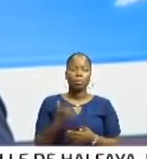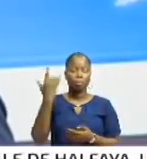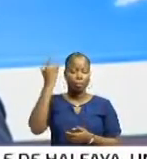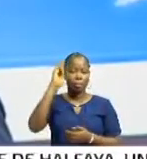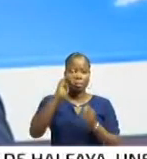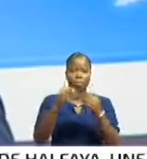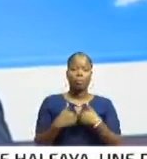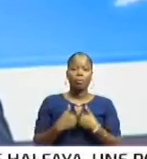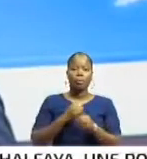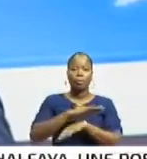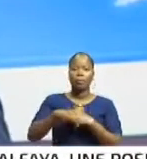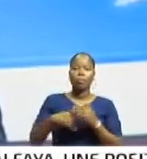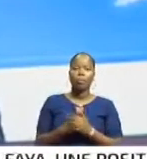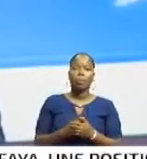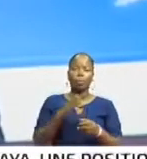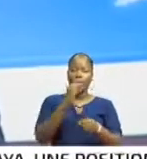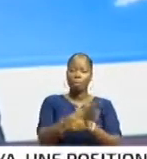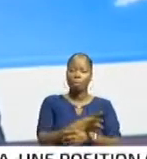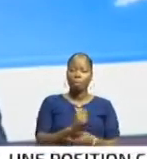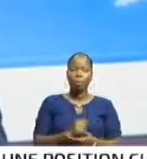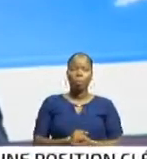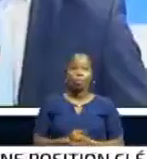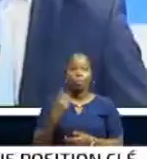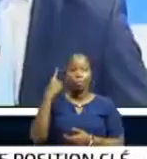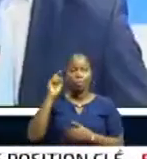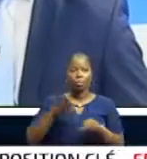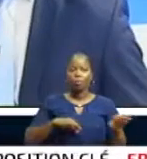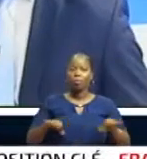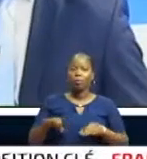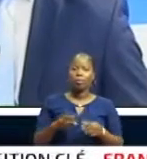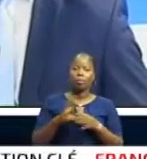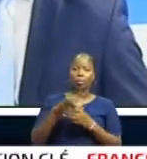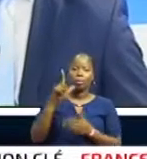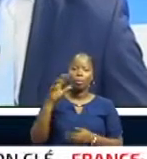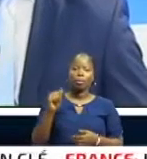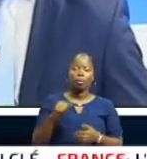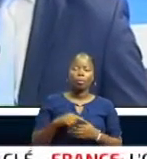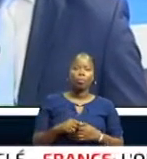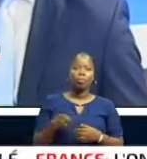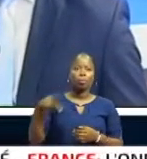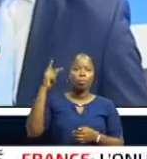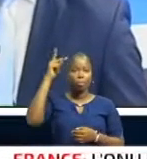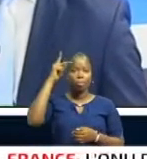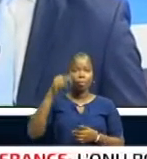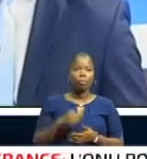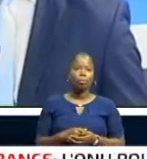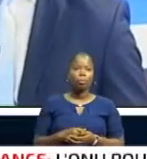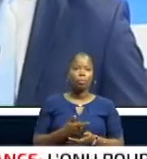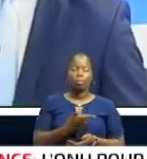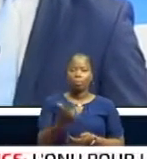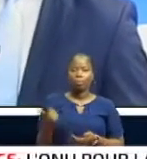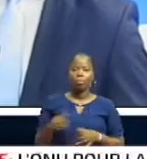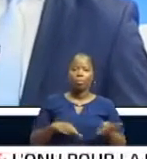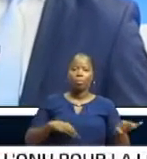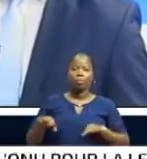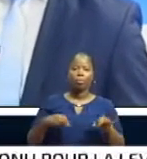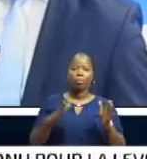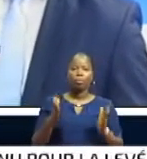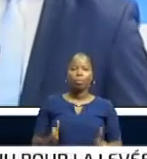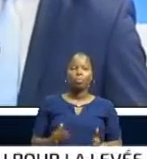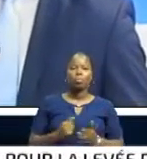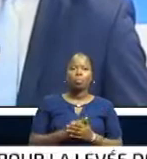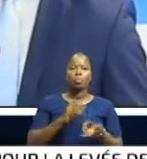toutes les autorisations légales pour faire de la politique comme disent maintenant que pour faire de la politique lui fonctionnaires il doit parler de la